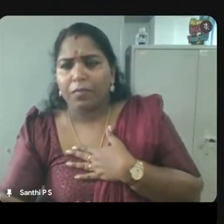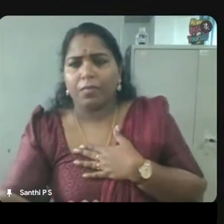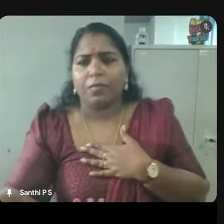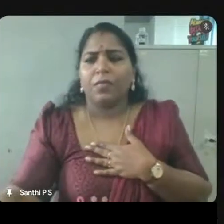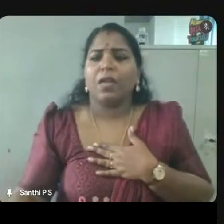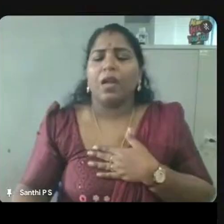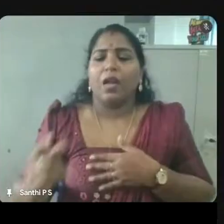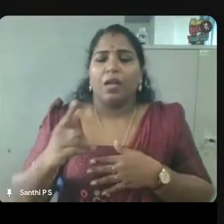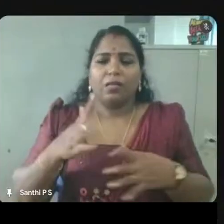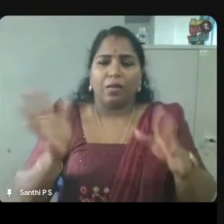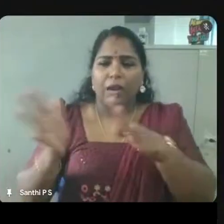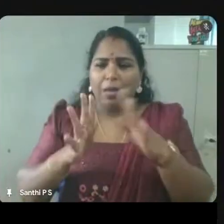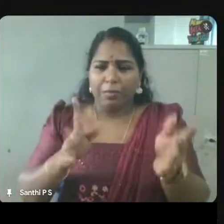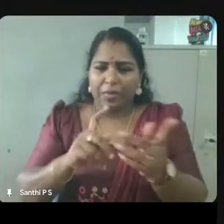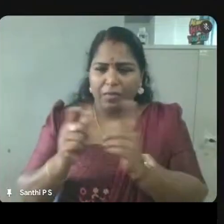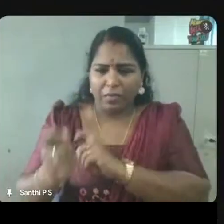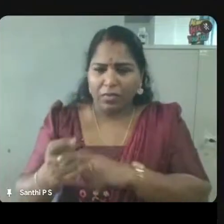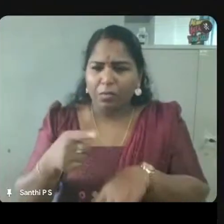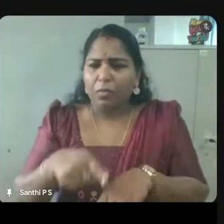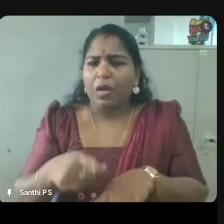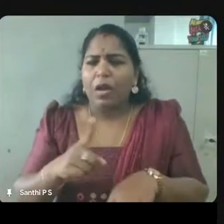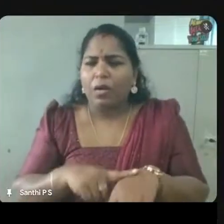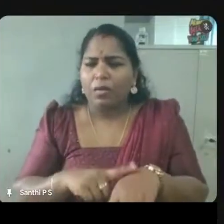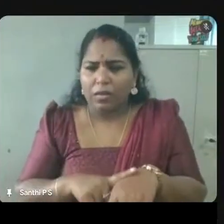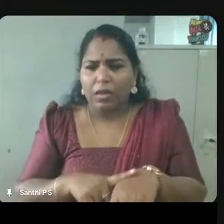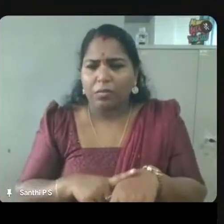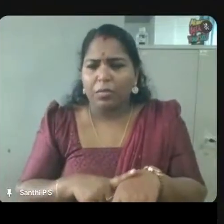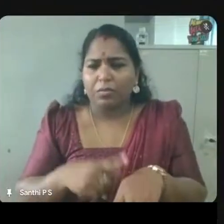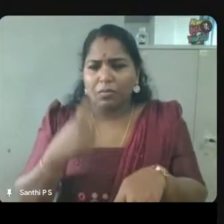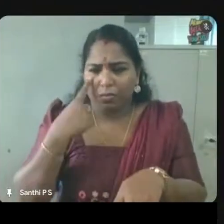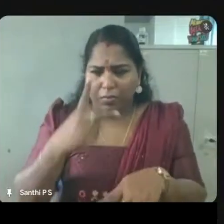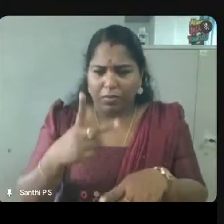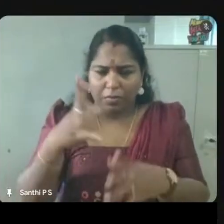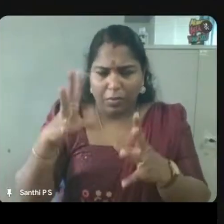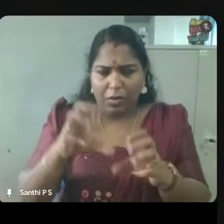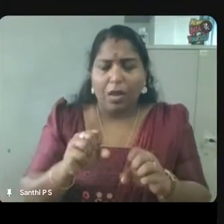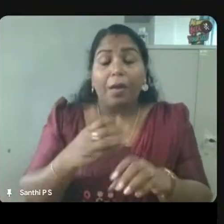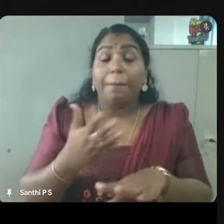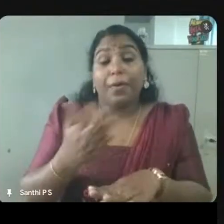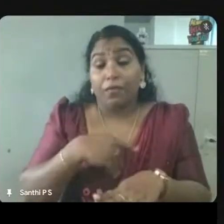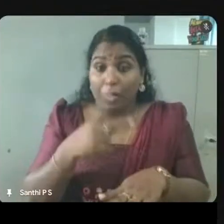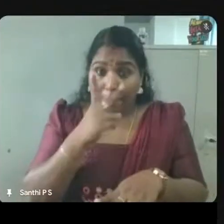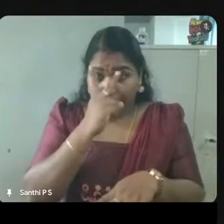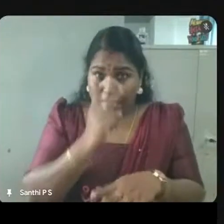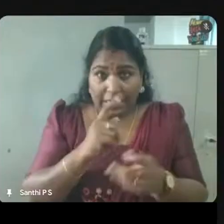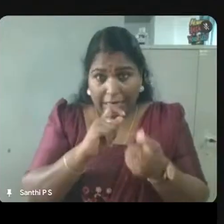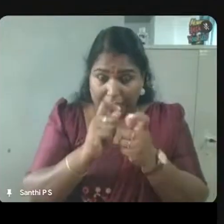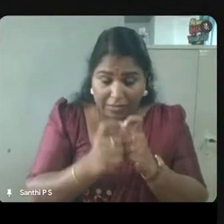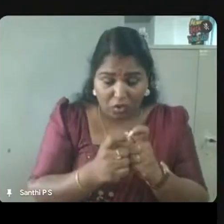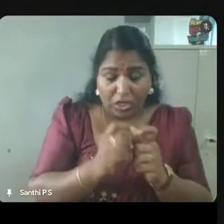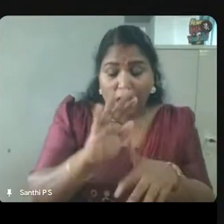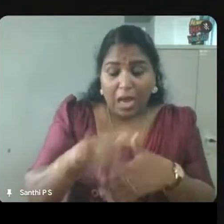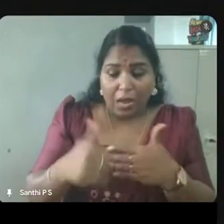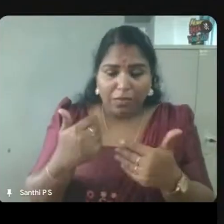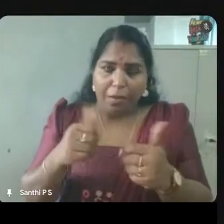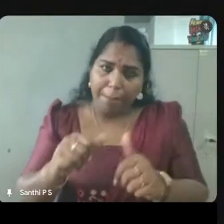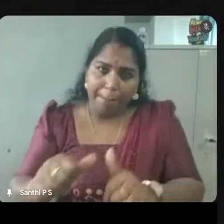കാഴ്ച കുറഞ്ഞു വന്ന് അത് കംപ്ലീറ്റ് ആയിട്ട് തിരിച്ച് കിട്ടി എന്ന് പറയുമ്പോൾ നമ്മൾ മെയിനായിട്ട് ഈ കാര്യത്തിന് നമ്മൾ